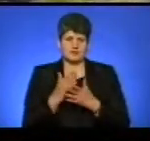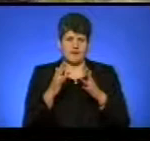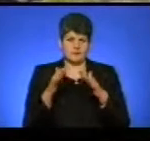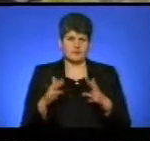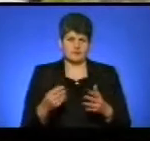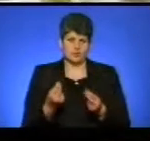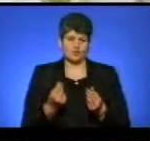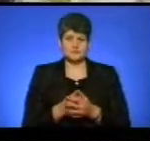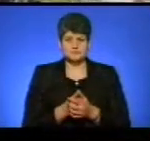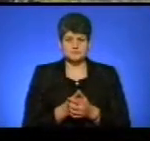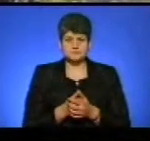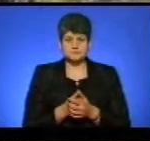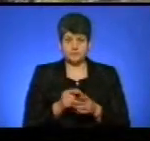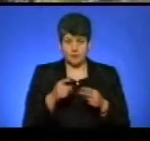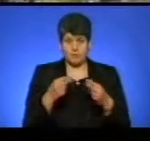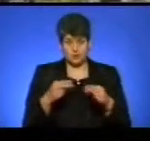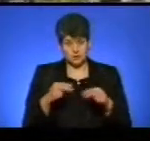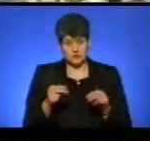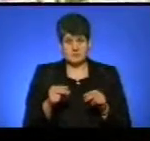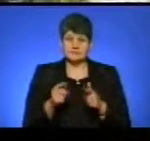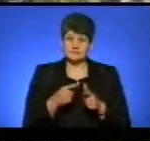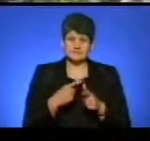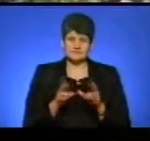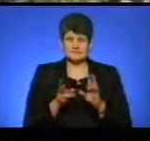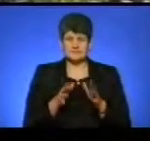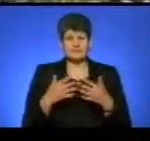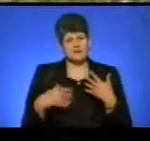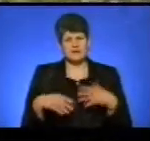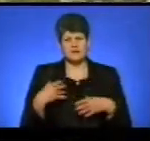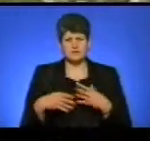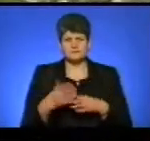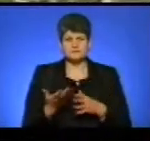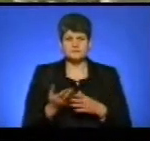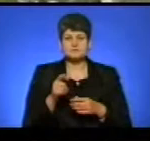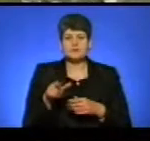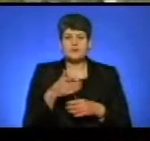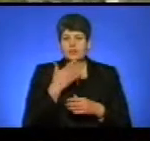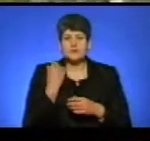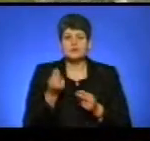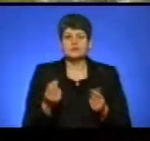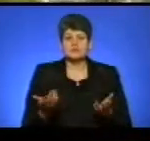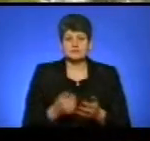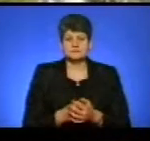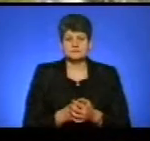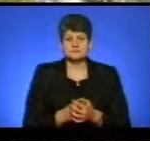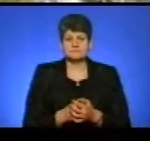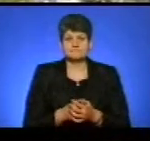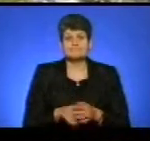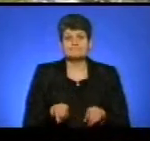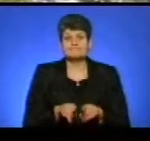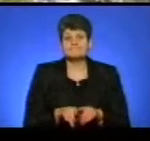коштує. А продаються ялинки чи ні? Ну, слабше, як того року. Люди не мають грошей. Так